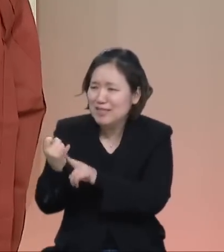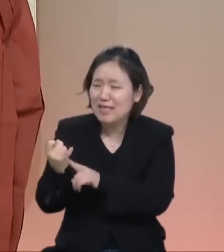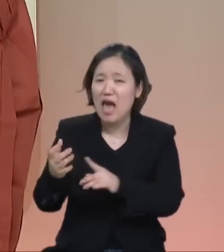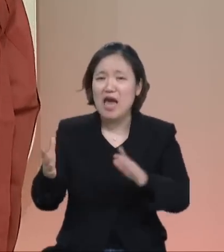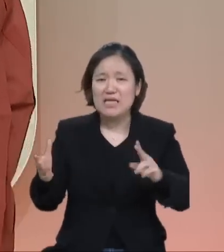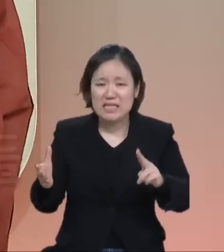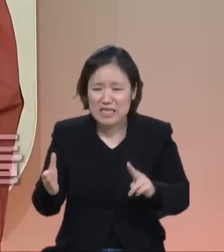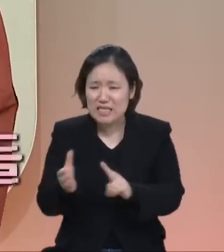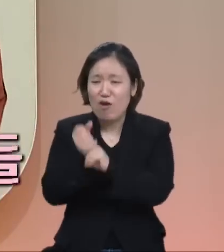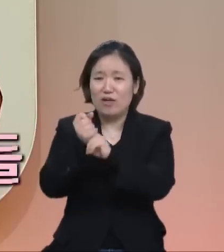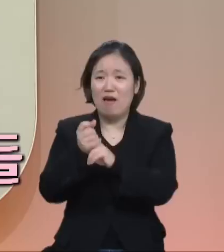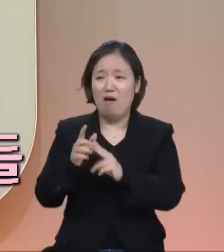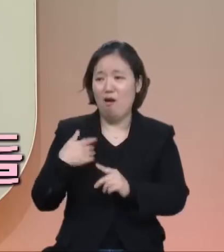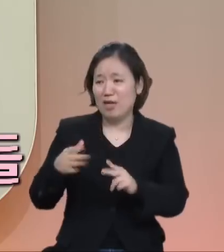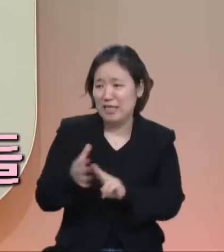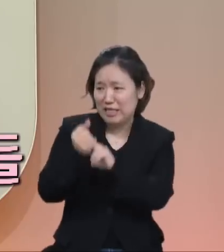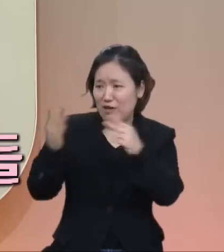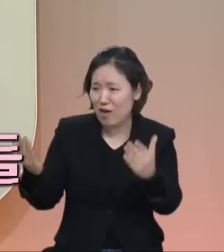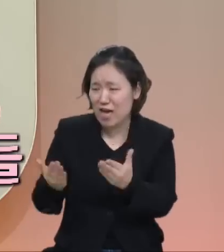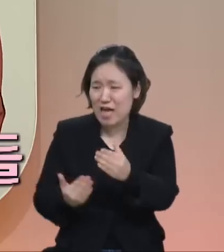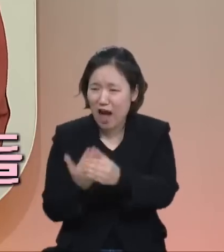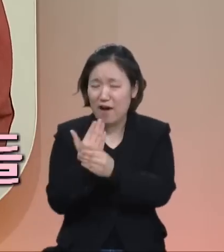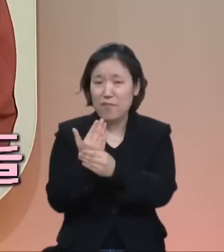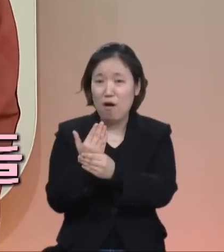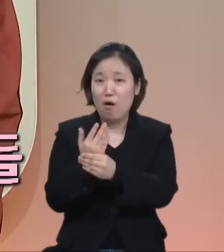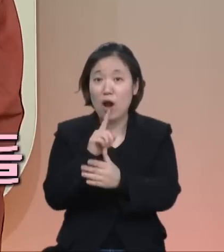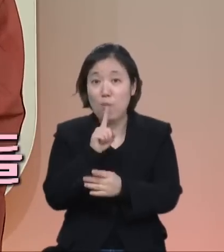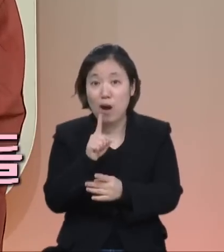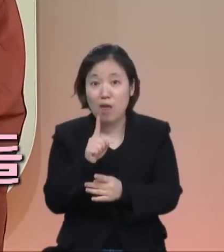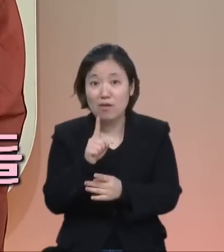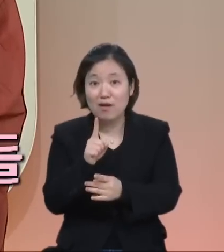기적입니다 기적이 일어났어요 이러더래요